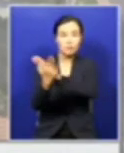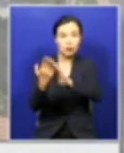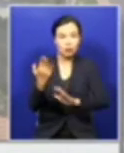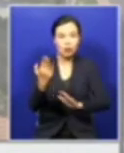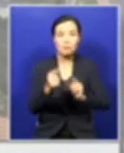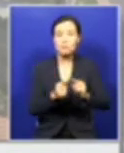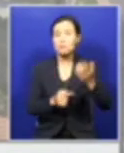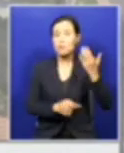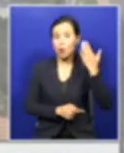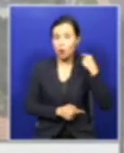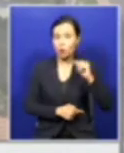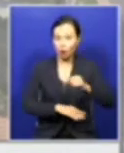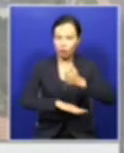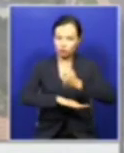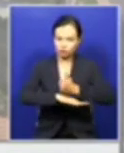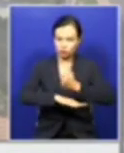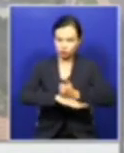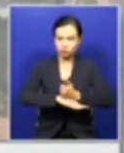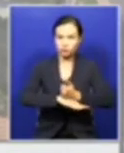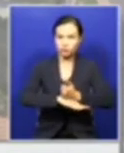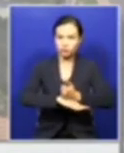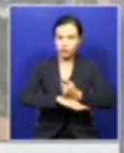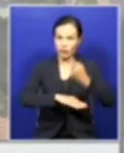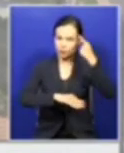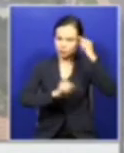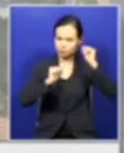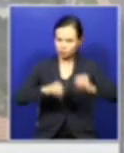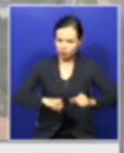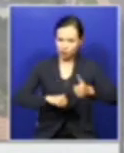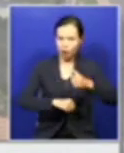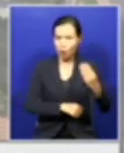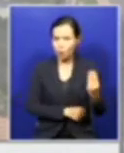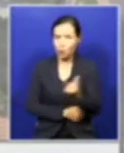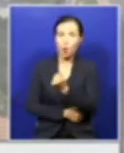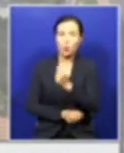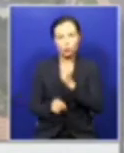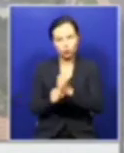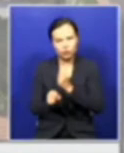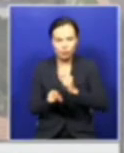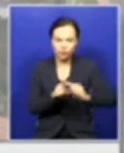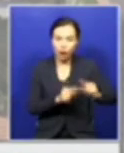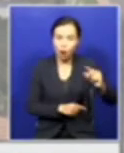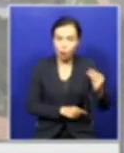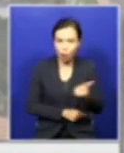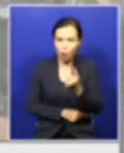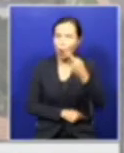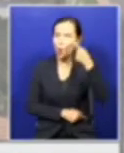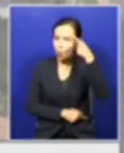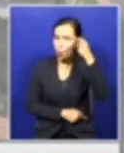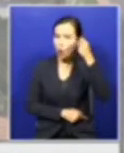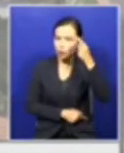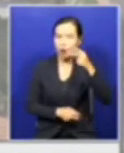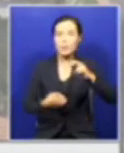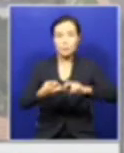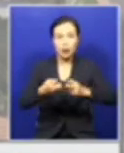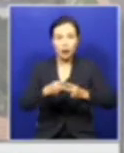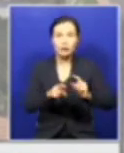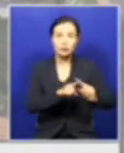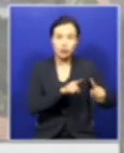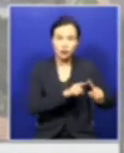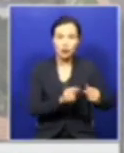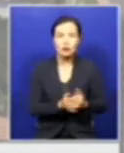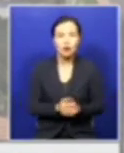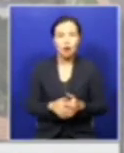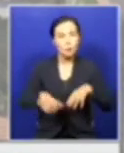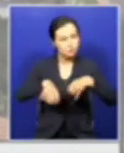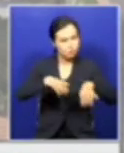เป็นผู้ที่มีภาวะในการตัดสินใจที่รวดเร็วรู้และเข้าใจปัญหาเป็นนักบ